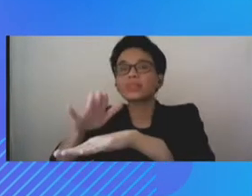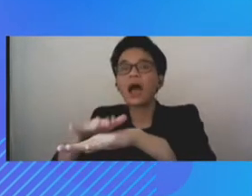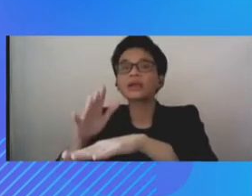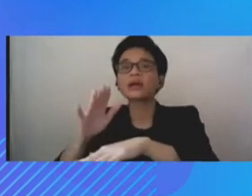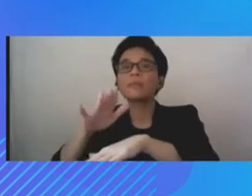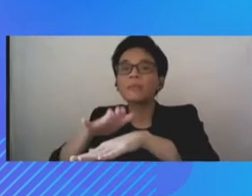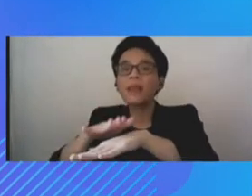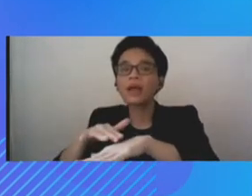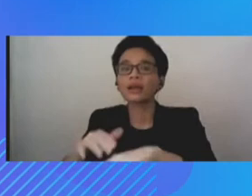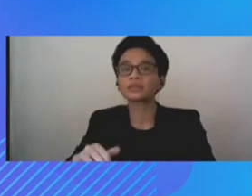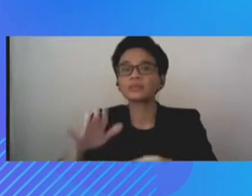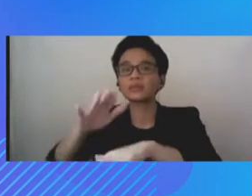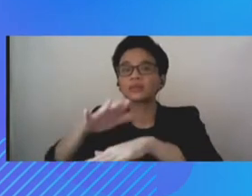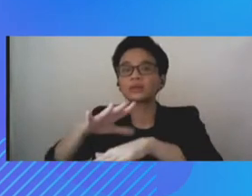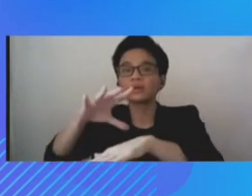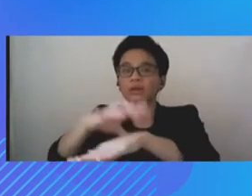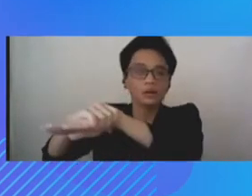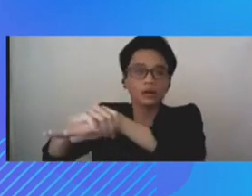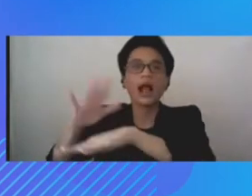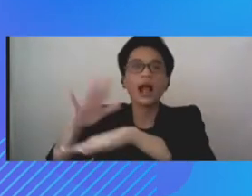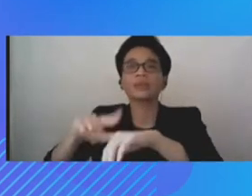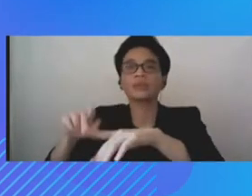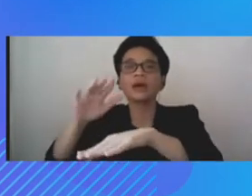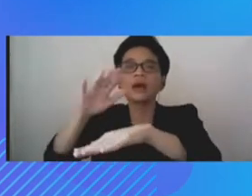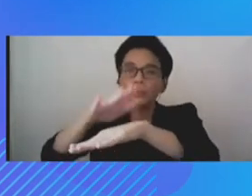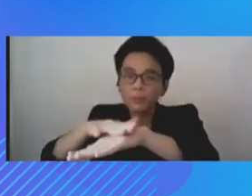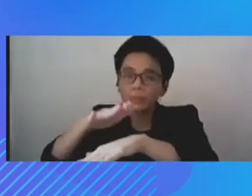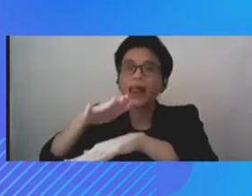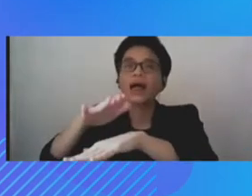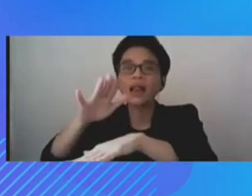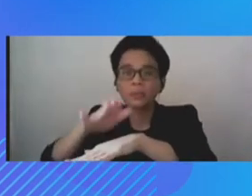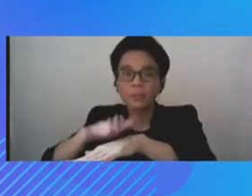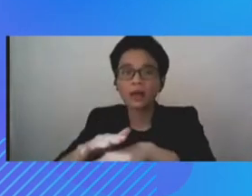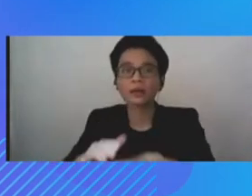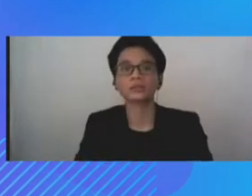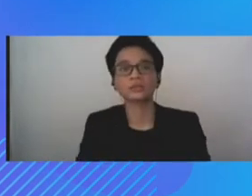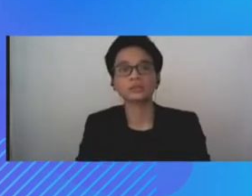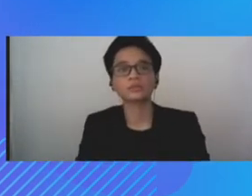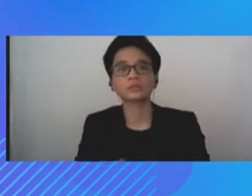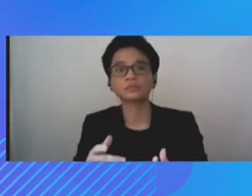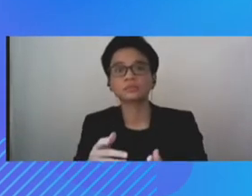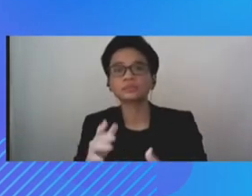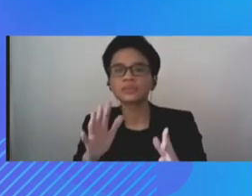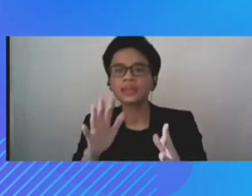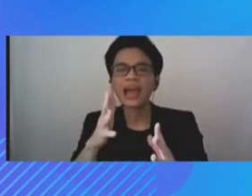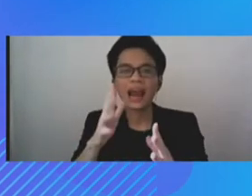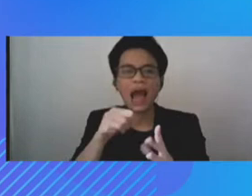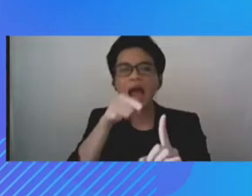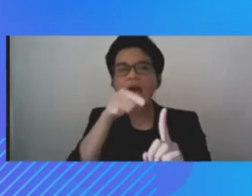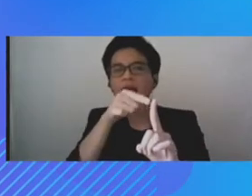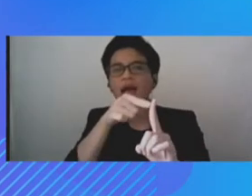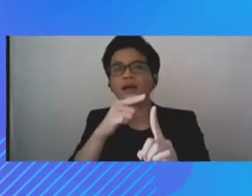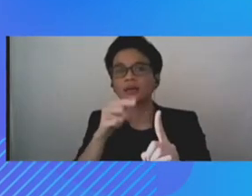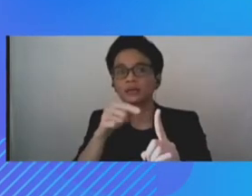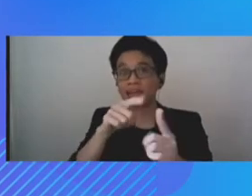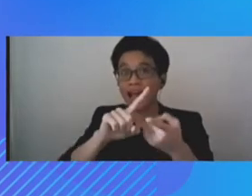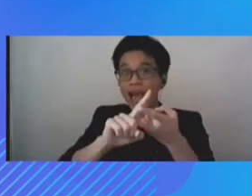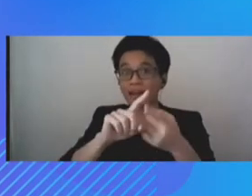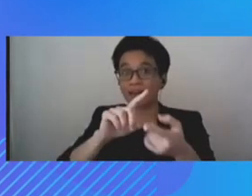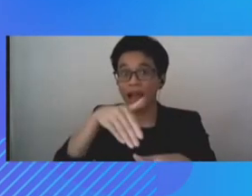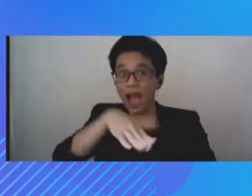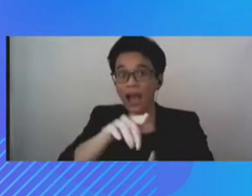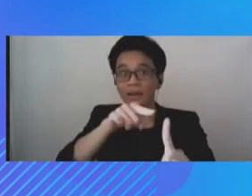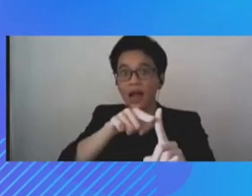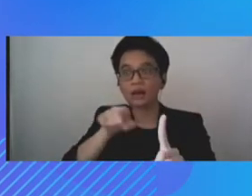reaksinya, dia mau nggak diajak main kayak gitu. Karena anak saya kan kadang-kadang begitu orang sudah mau main, dia maunya main sama dia. Nah saya juga ngajarin,